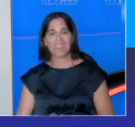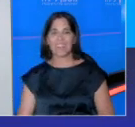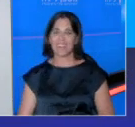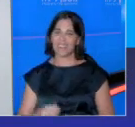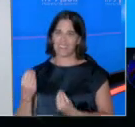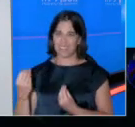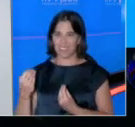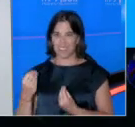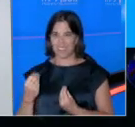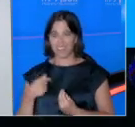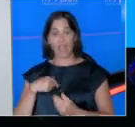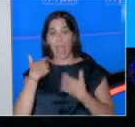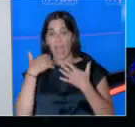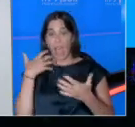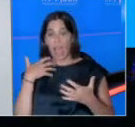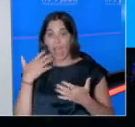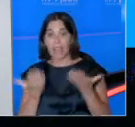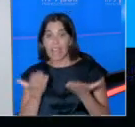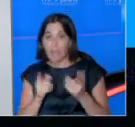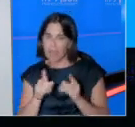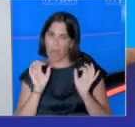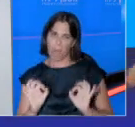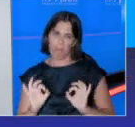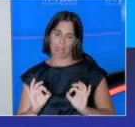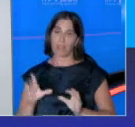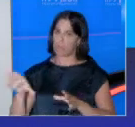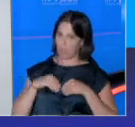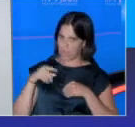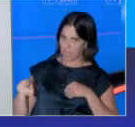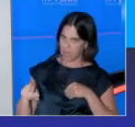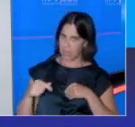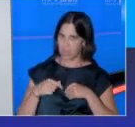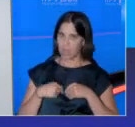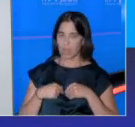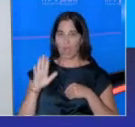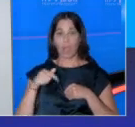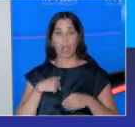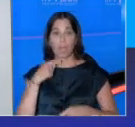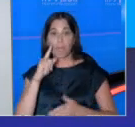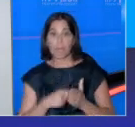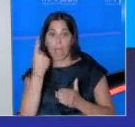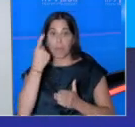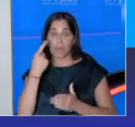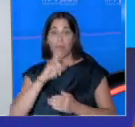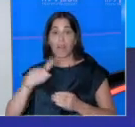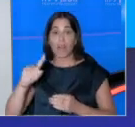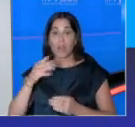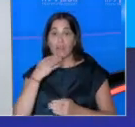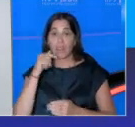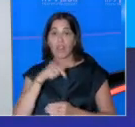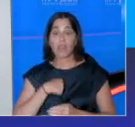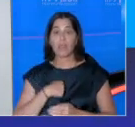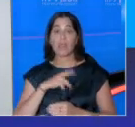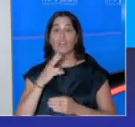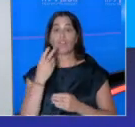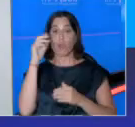זה הסיפור כולו, הדילמה היא לא גדולה ורצינית. אני מסכים איתך מיליון אחוז, גם בפעם הראשונה בתולדות מדינת ישראל בעירה, יש לנו ראש ממשלה שהוא לא משתי